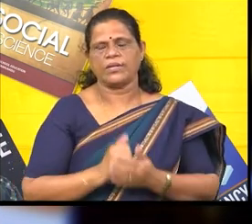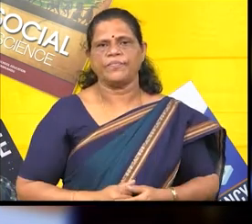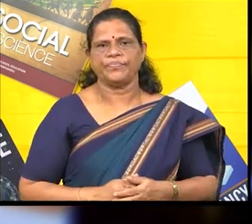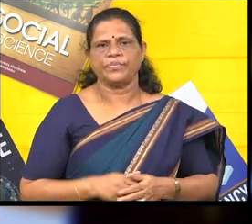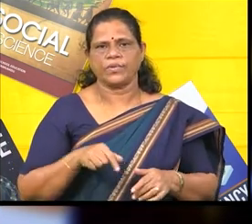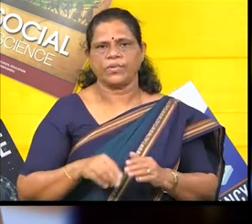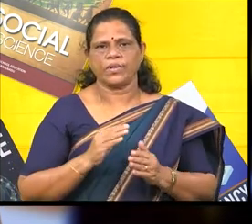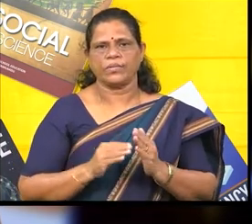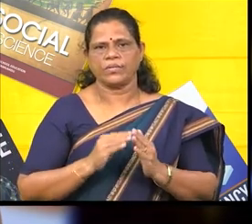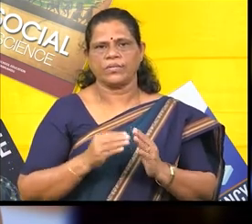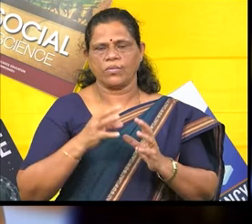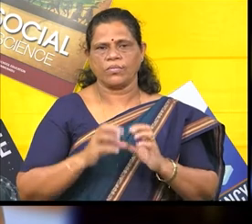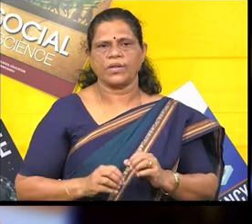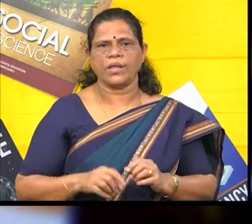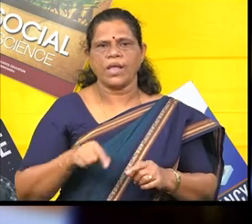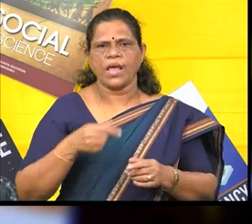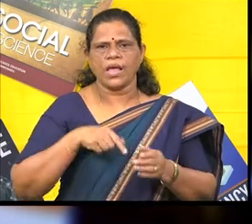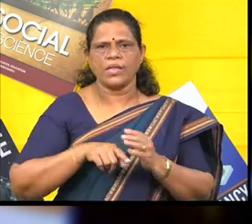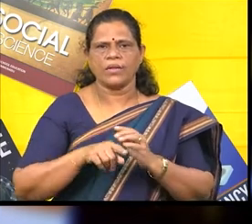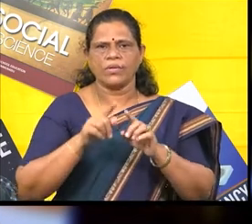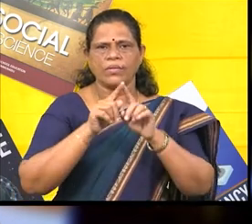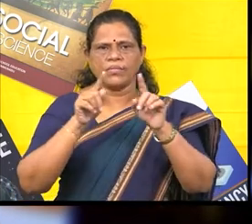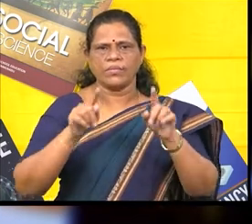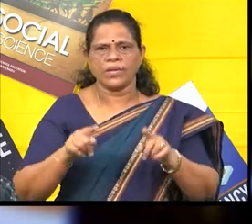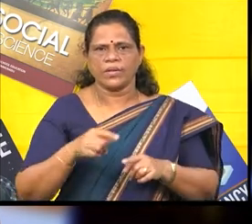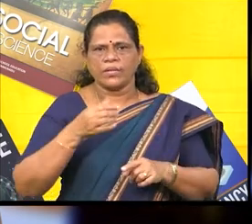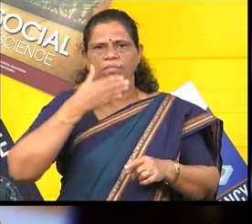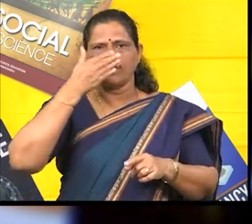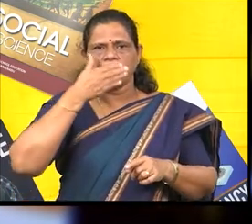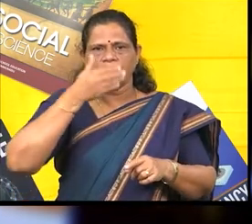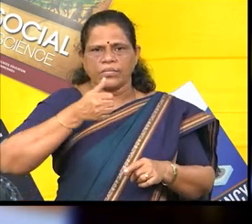பயன்படுகிறது. இந்த ஆக்சிஜனேற்ற ஒடுக்க வேதிவினை அதில் என்ன இருக்குன்னா, அந்த பிரீத் அனலைசரில்